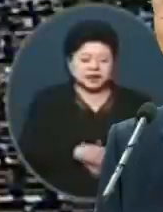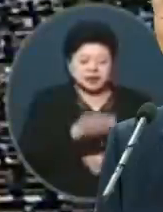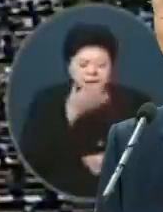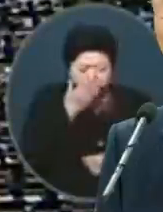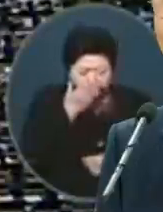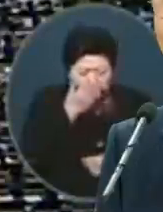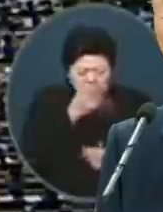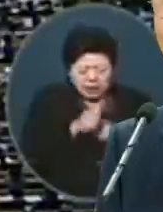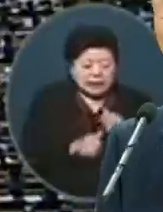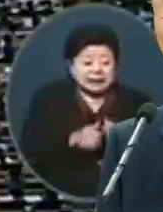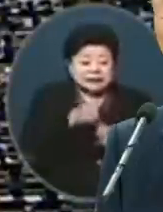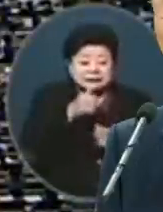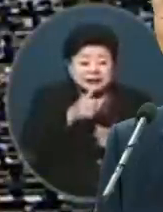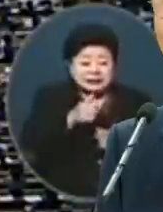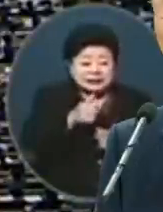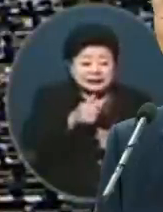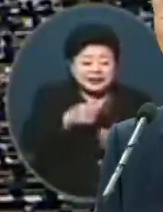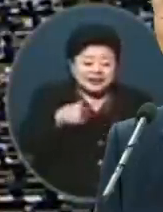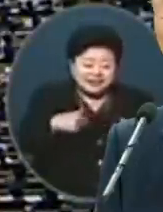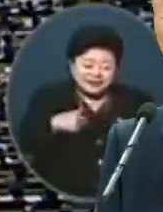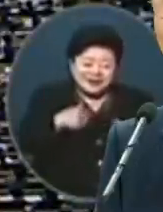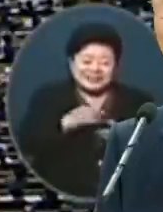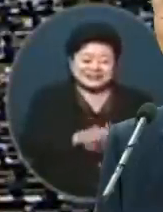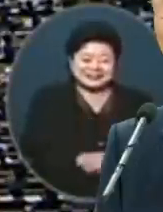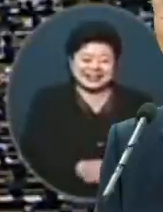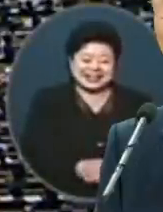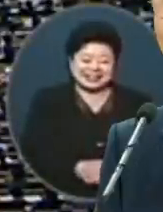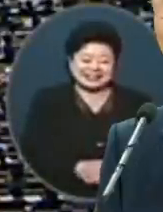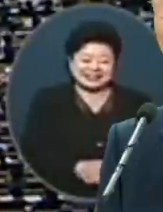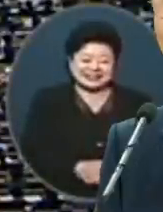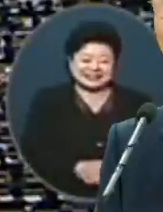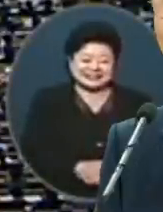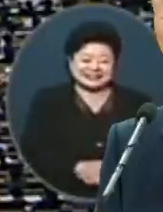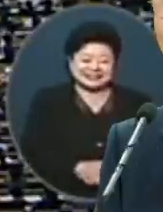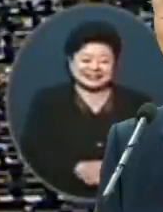겸손한 자를 하나님이 기뻐하시는 것입니다.